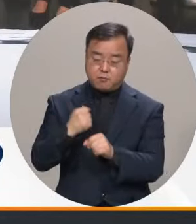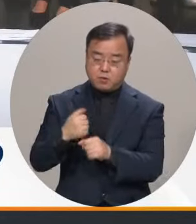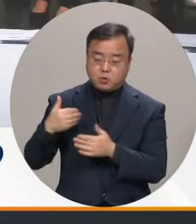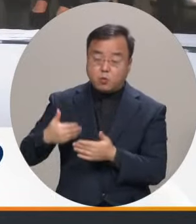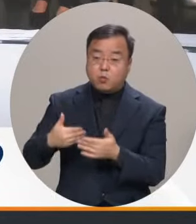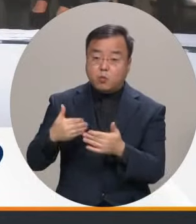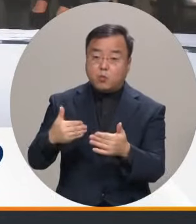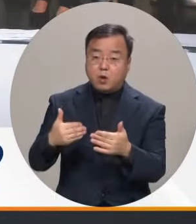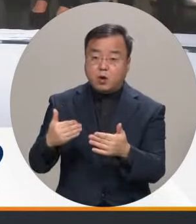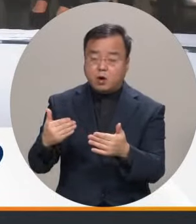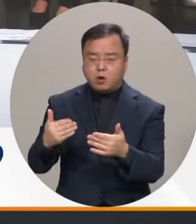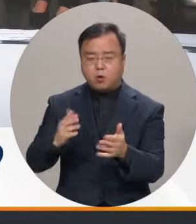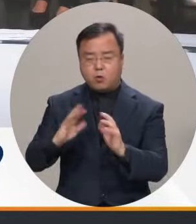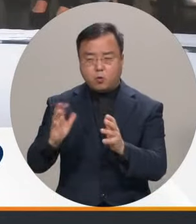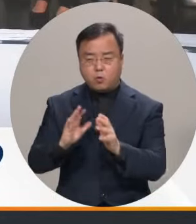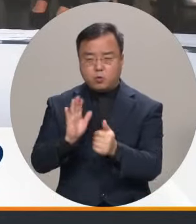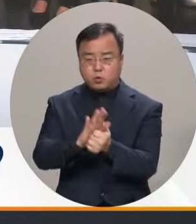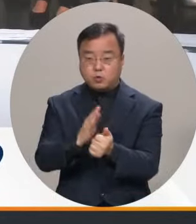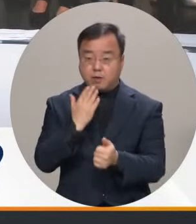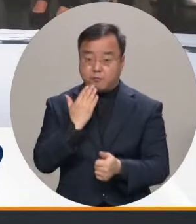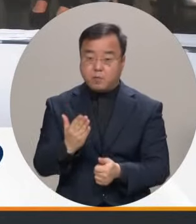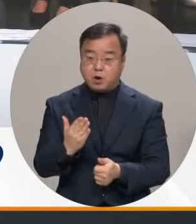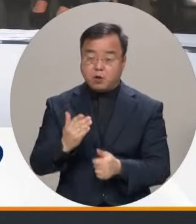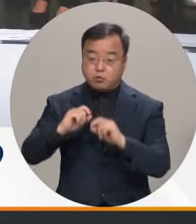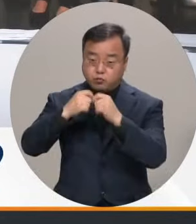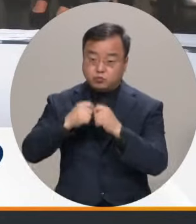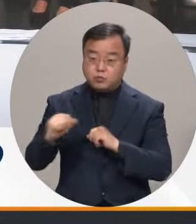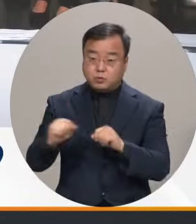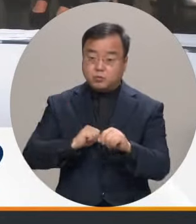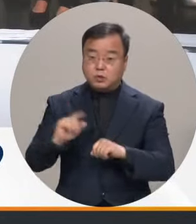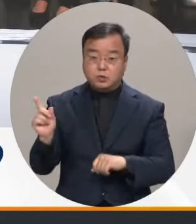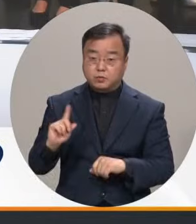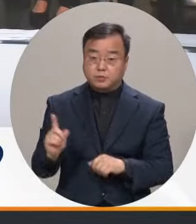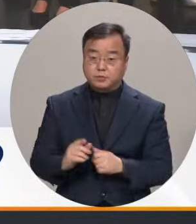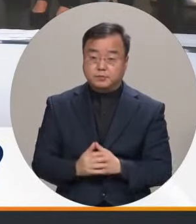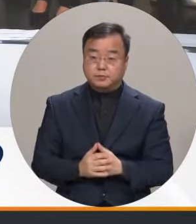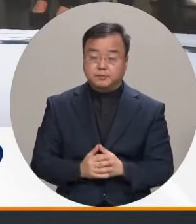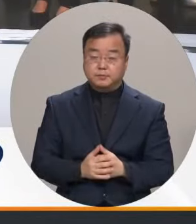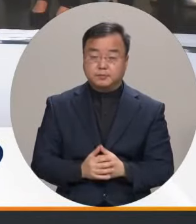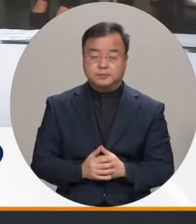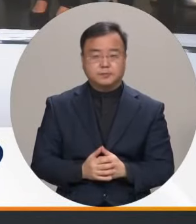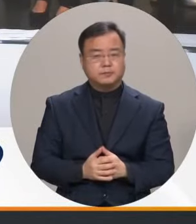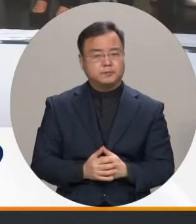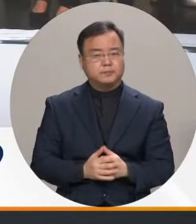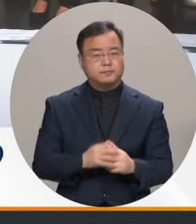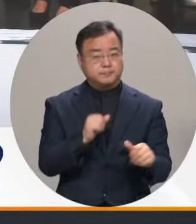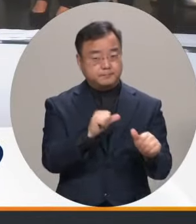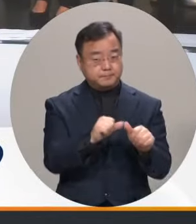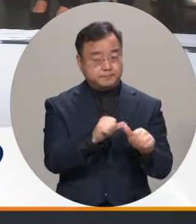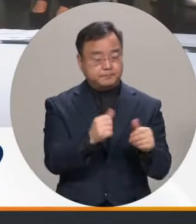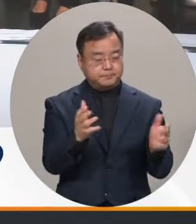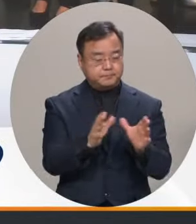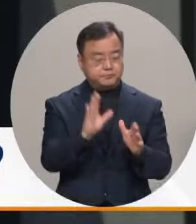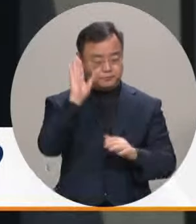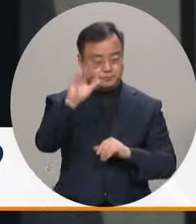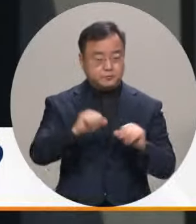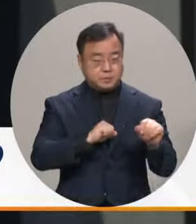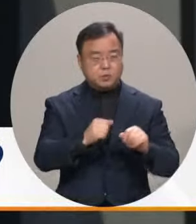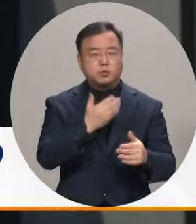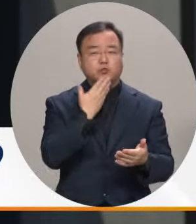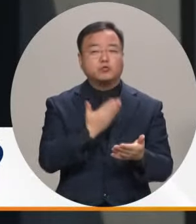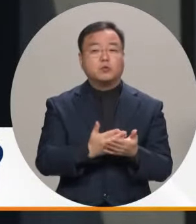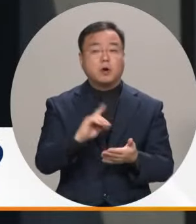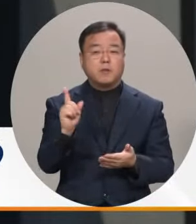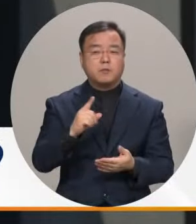되는 건데 어떤 활동을 하게 되는지 구체적으로 말씀 부탁드리겠습니다 자문단이 앞으로 하게 될 주요 활동은